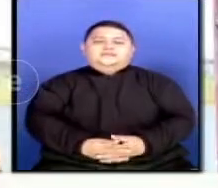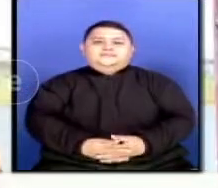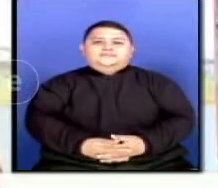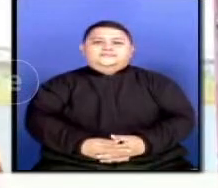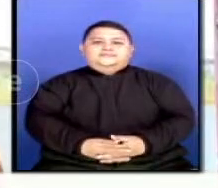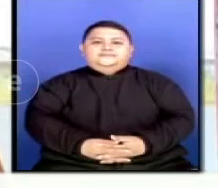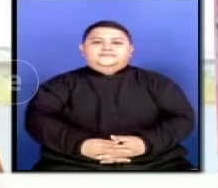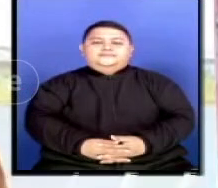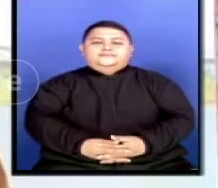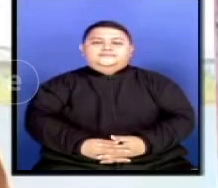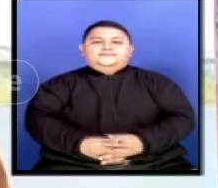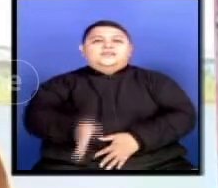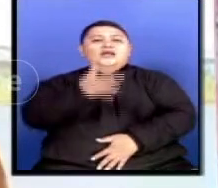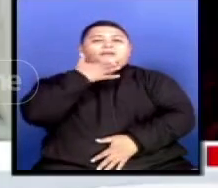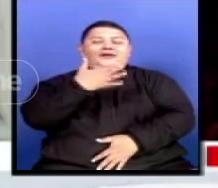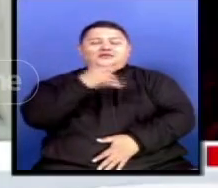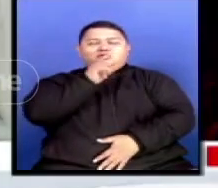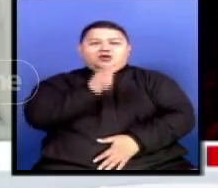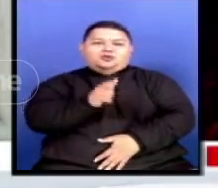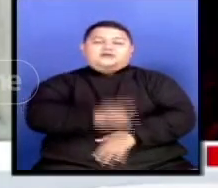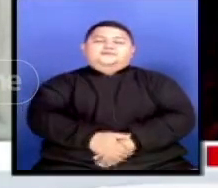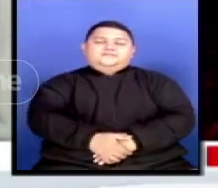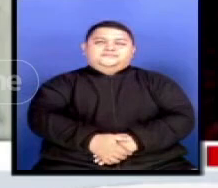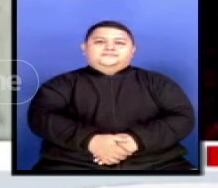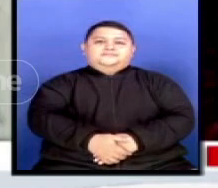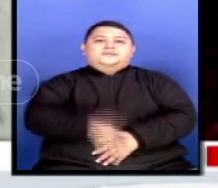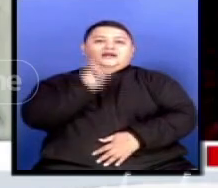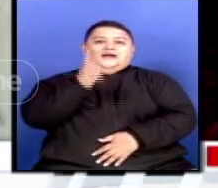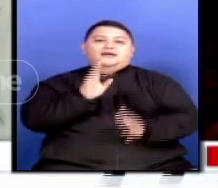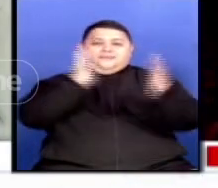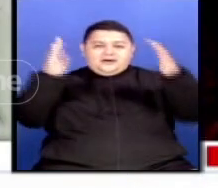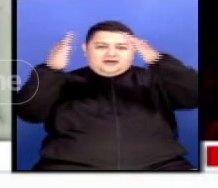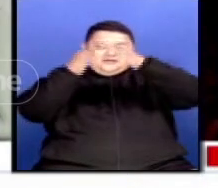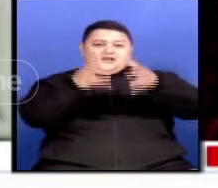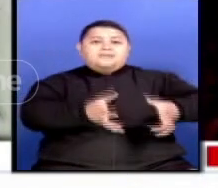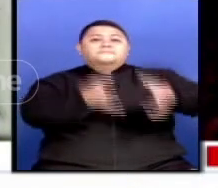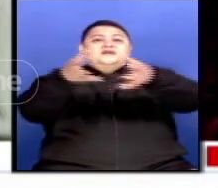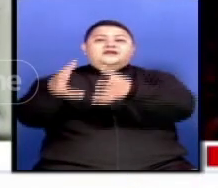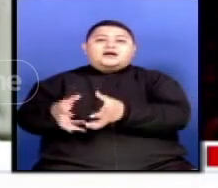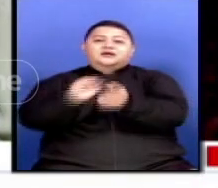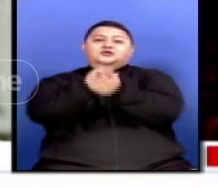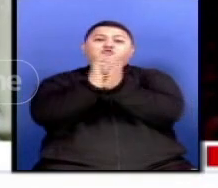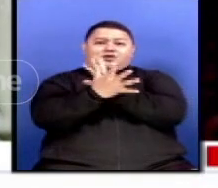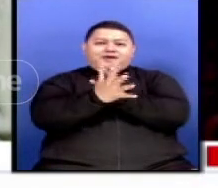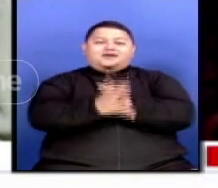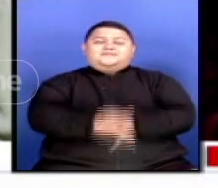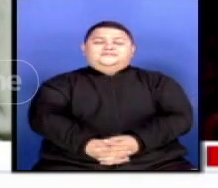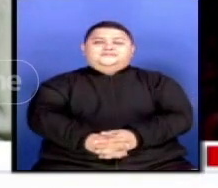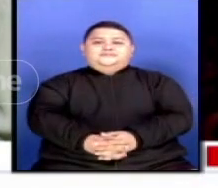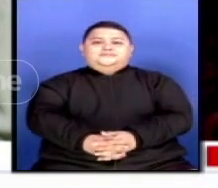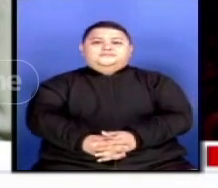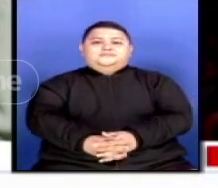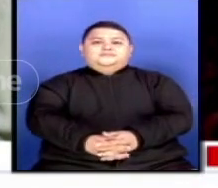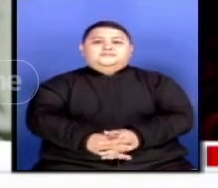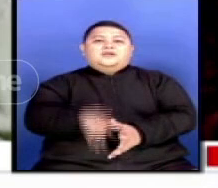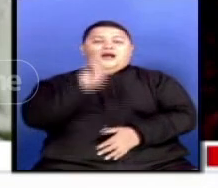Baik, Syamsul Ma'arif telah menyampaikan informasi dari daerah Makassar. Kita akan berlanjut ke Surabaya, pemirsa.